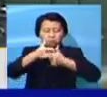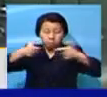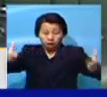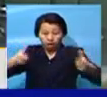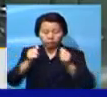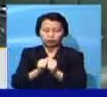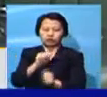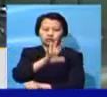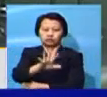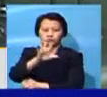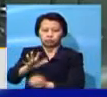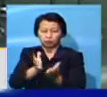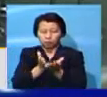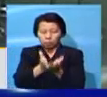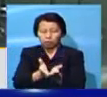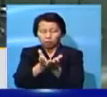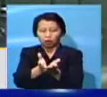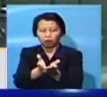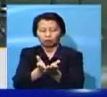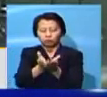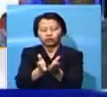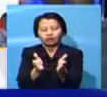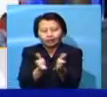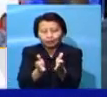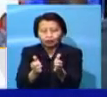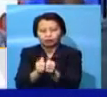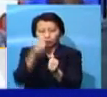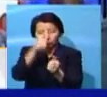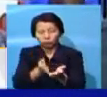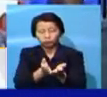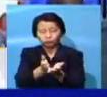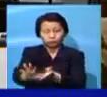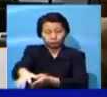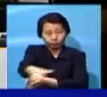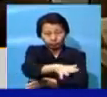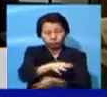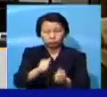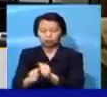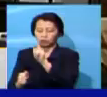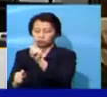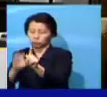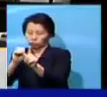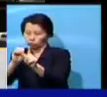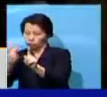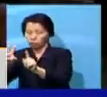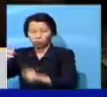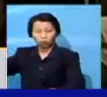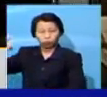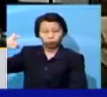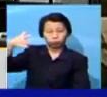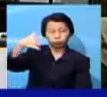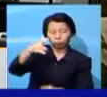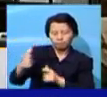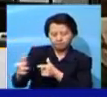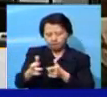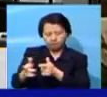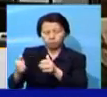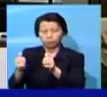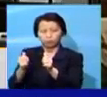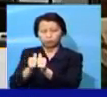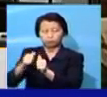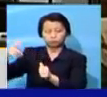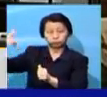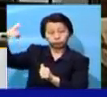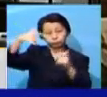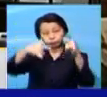dengan 55 kapal dan bot bagi segmen maritim sementara 106 pesawat komersial dan perang pada segmen Aero